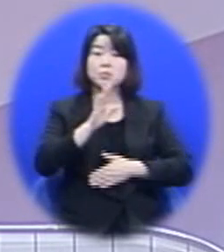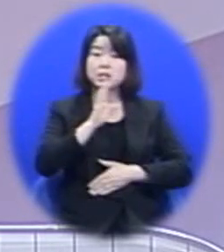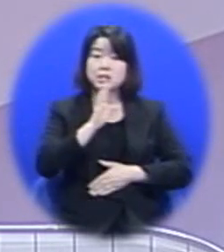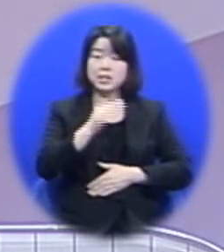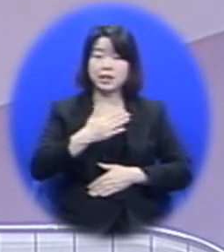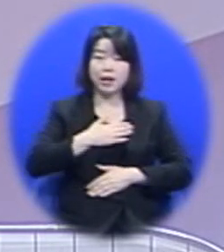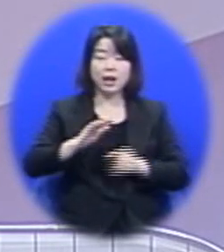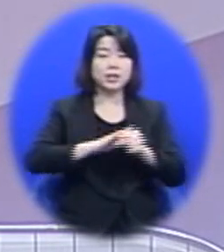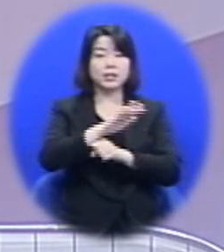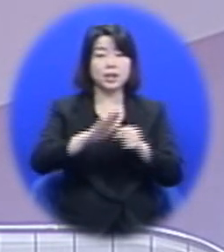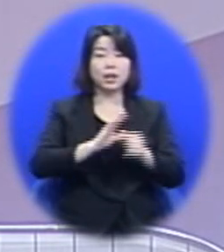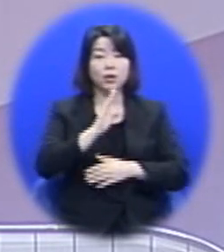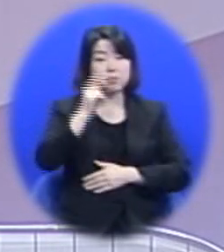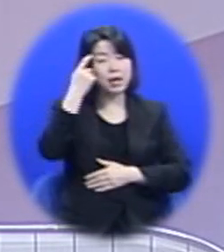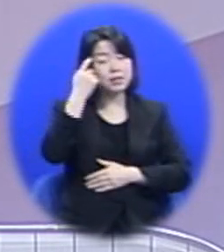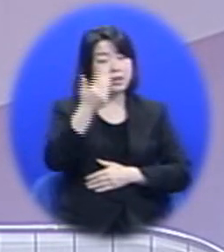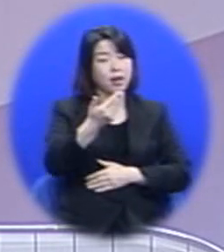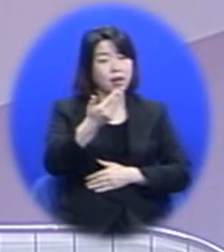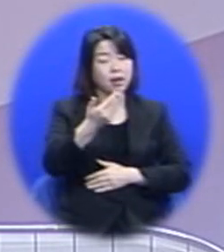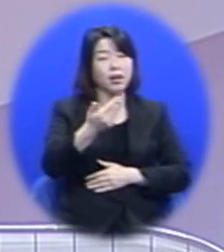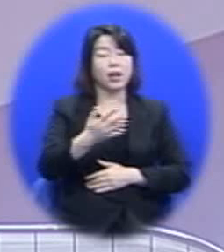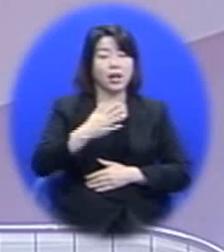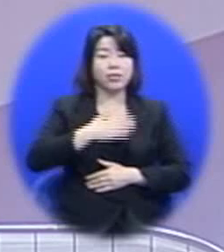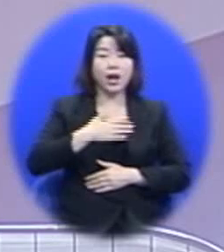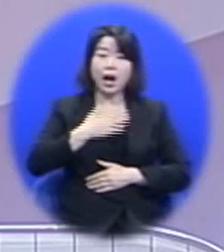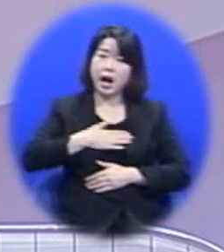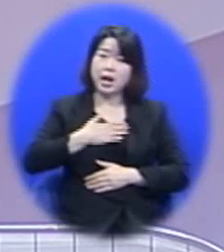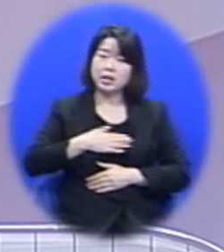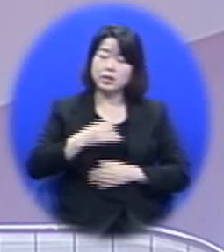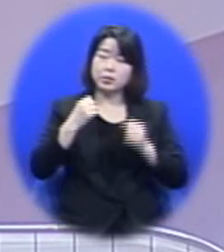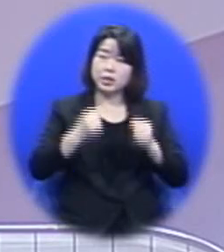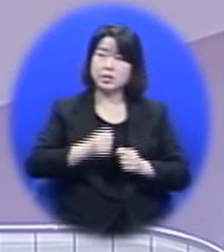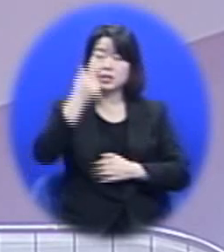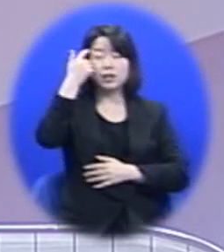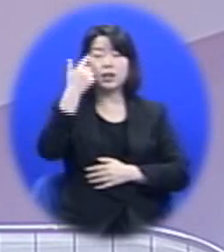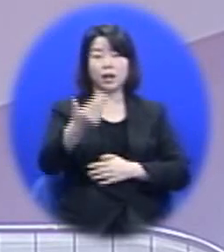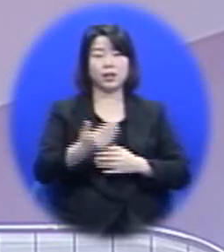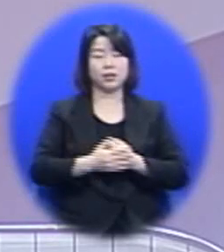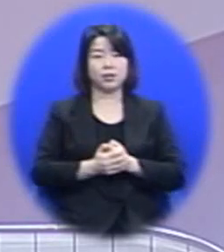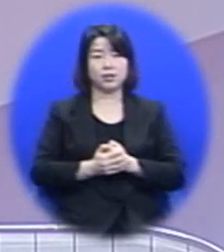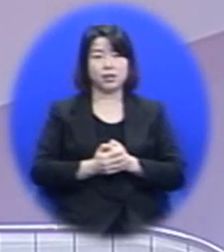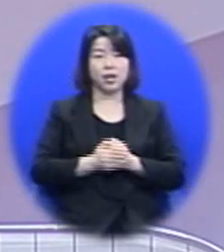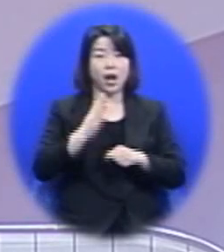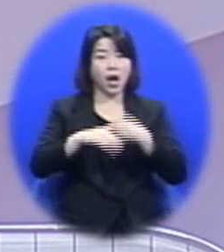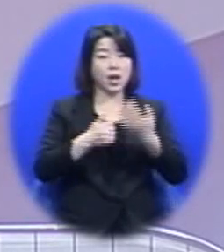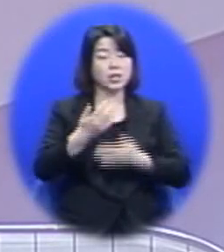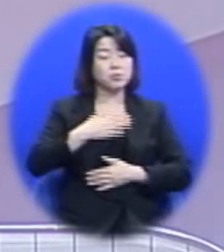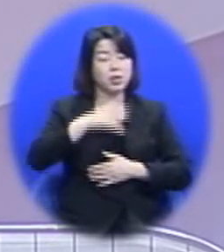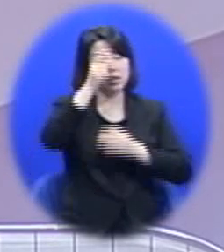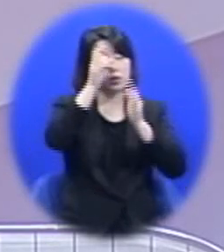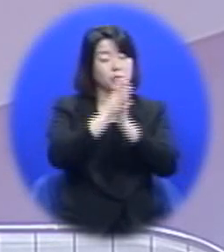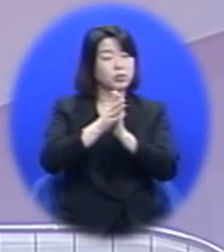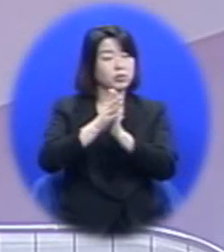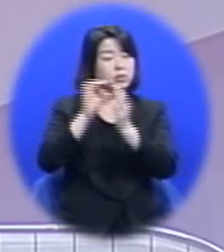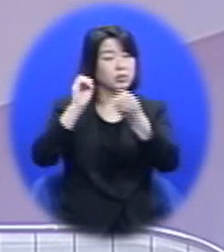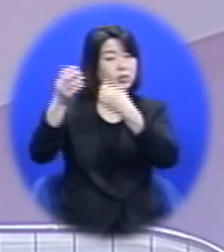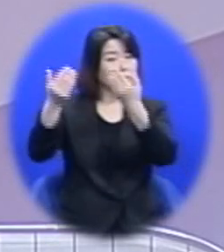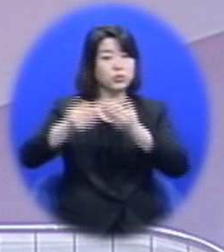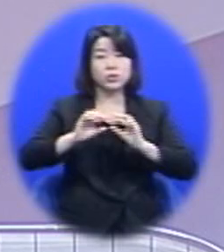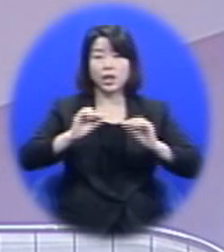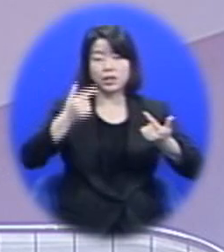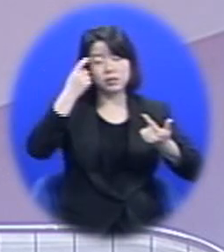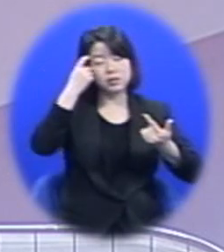나 사랑하시나? 하나님이 나 알기는 아실까? 하나님이 왜 내 기도는 이렇게 들어주시지